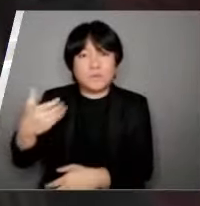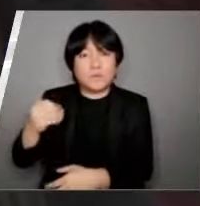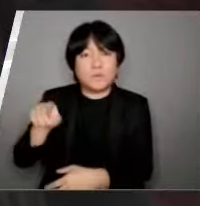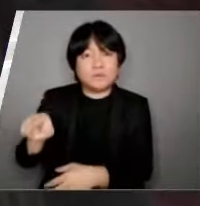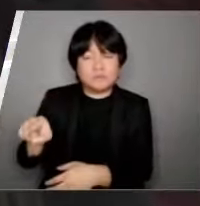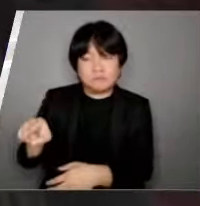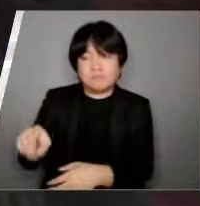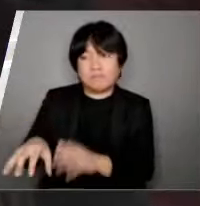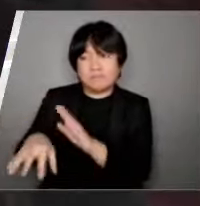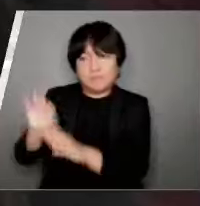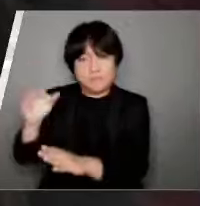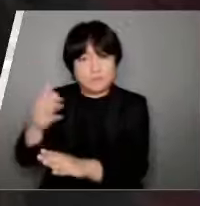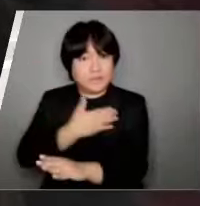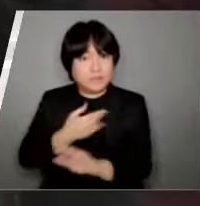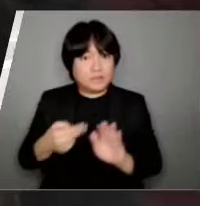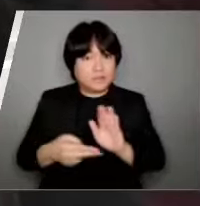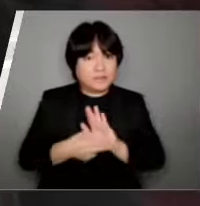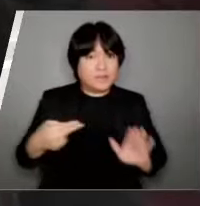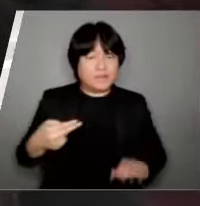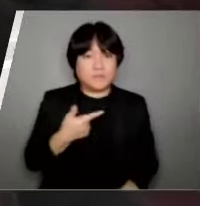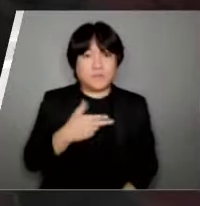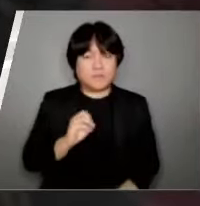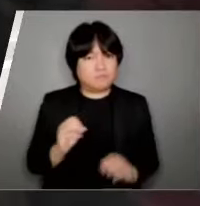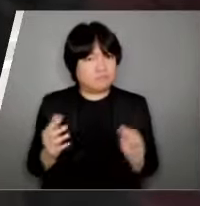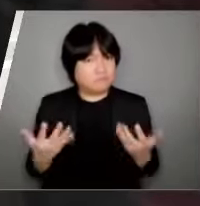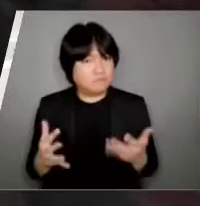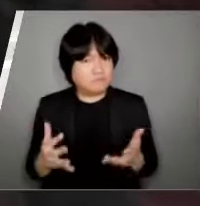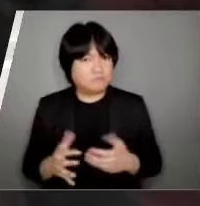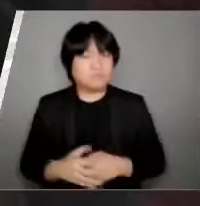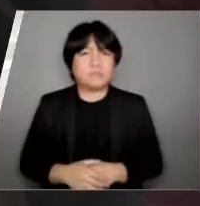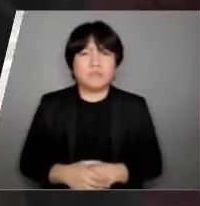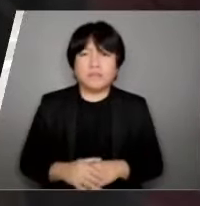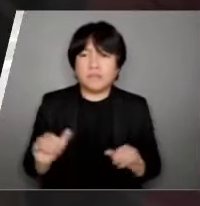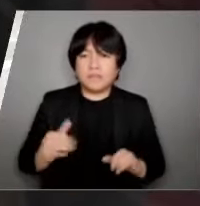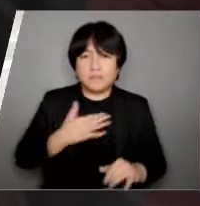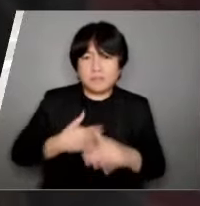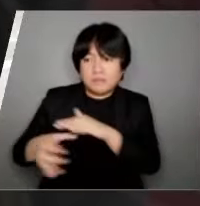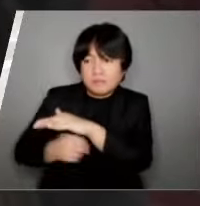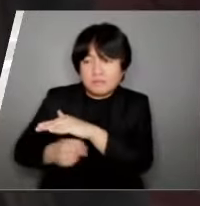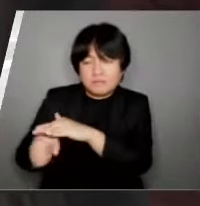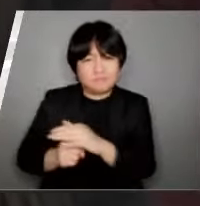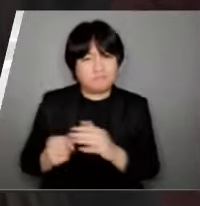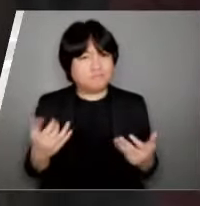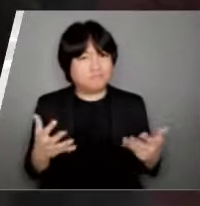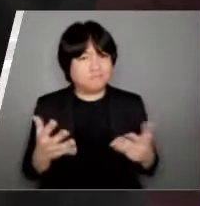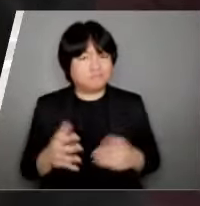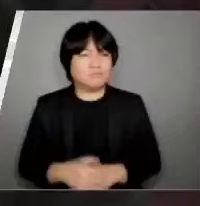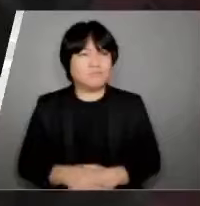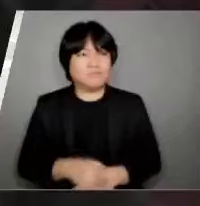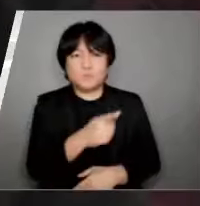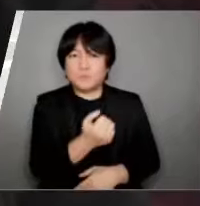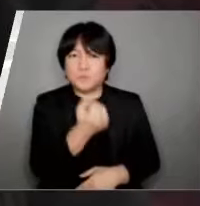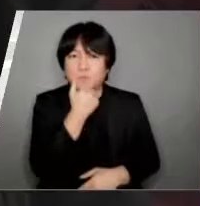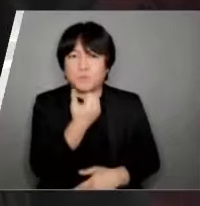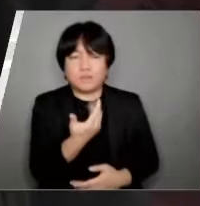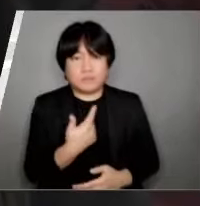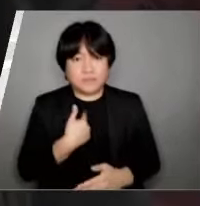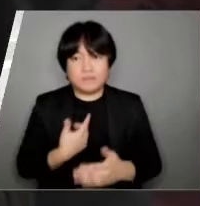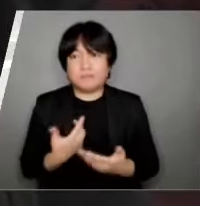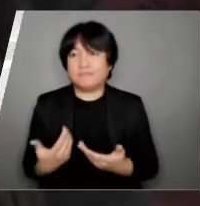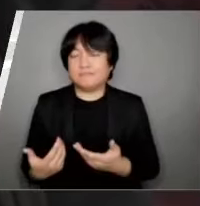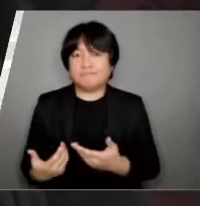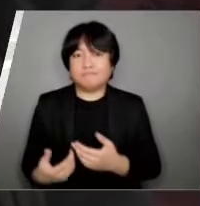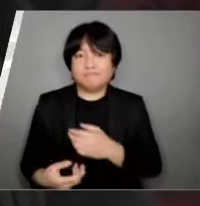ang pangalan niya sa mga affidavit ng mga biktima ng human trafficking. Mali rin daw sabihing sangkot siya sa trafficking dahil sa pagtupad ng